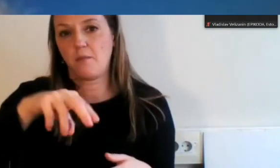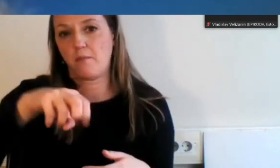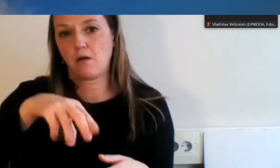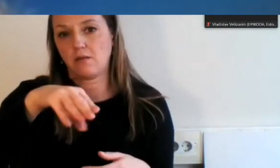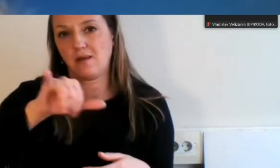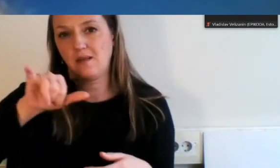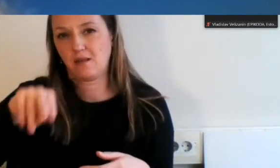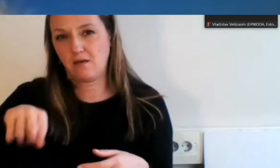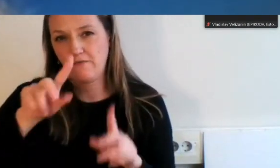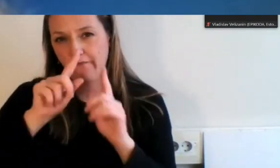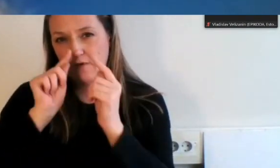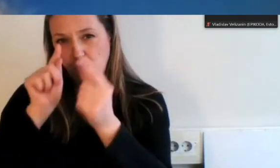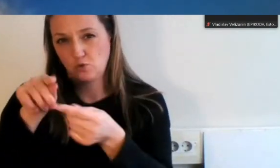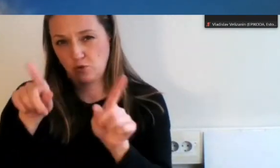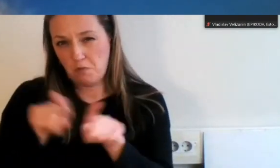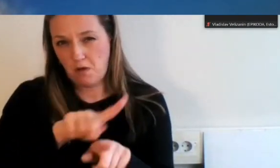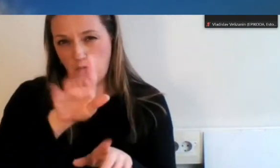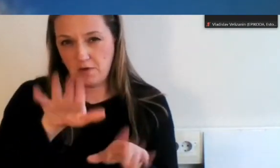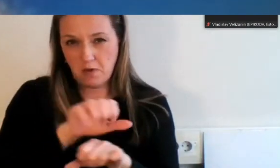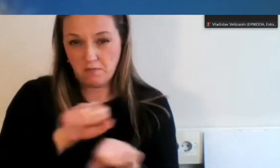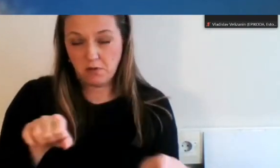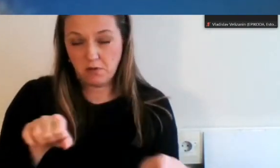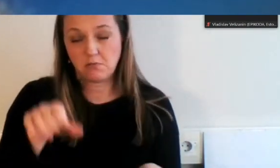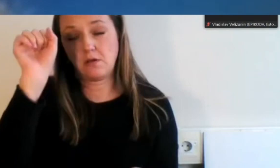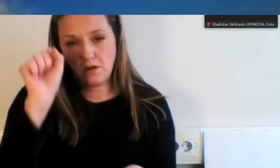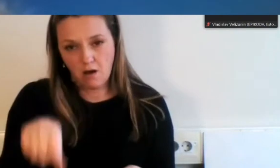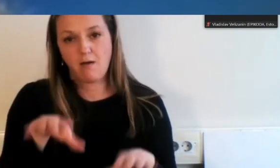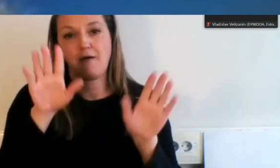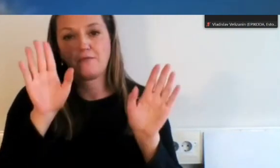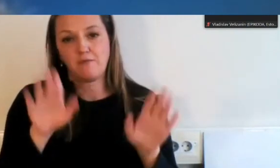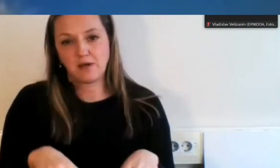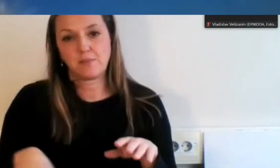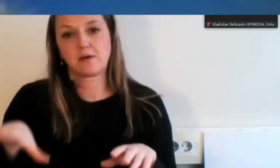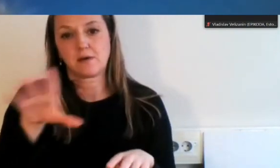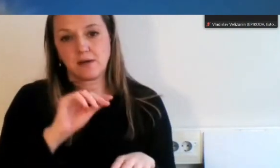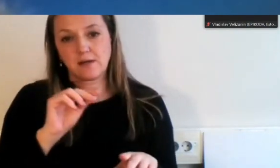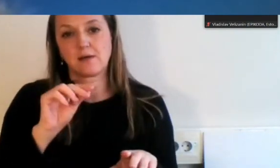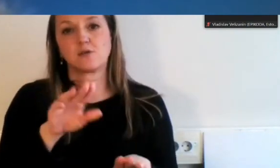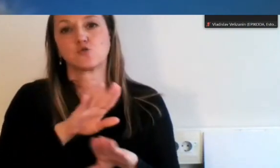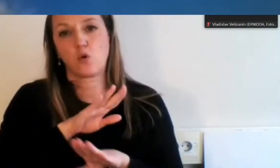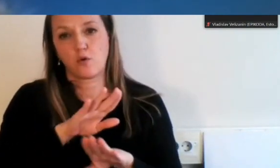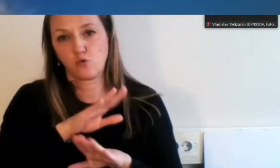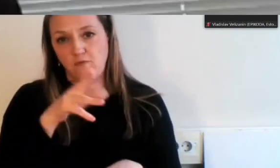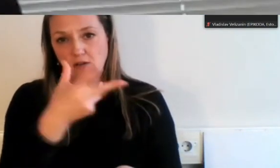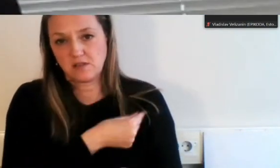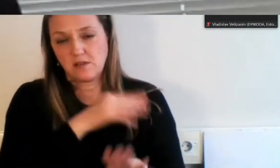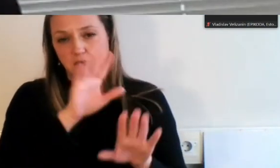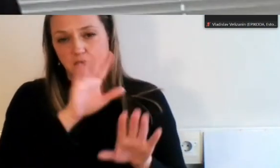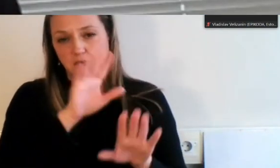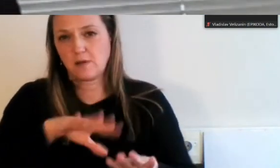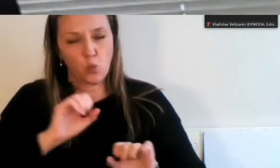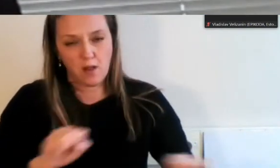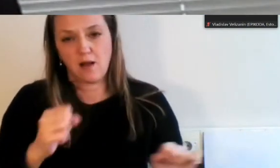ole Covidit ja siis ta teeb PRC-st järgmine päev, et on, kas nii saab olla? Nii saab olla